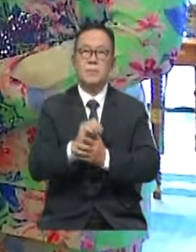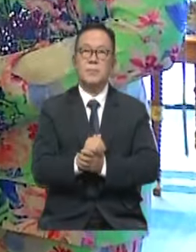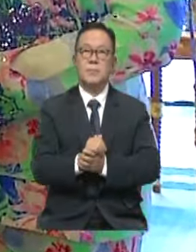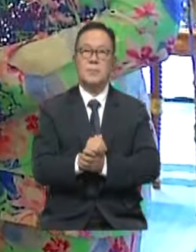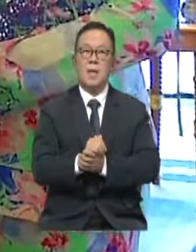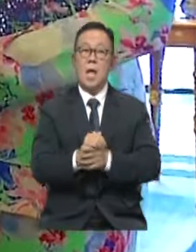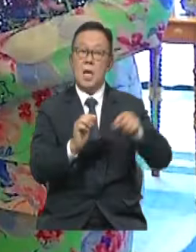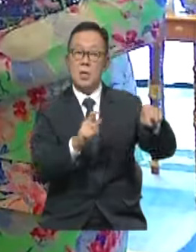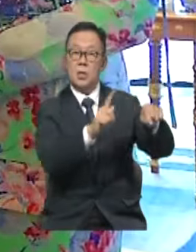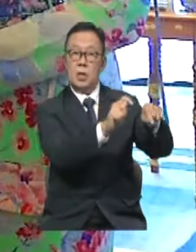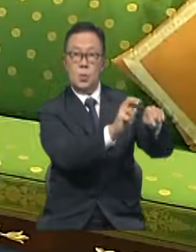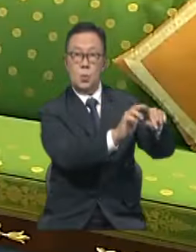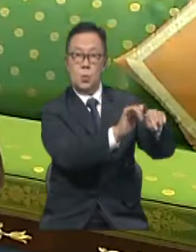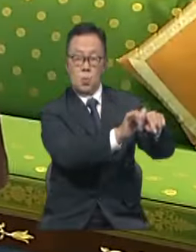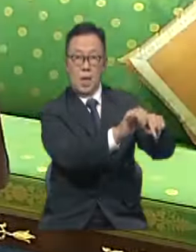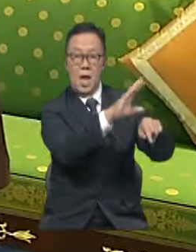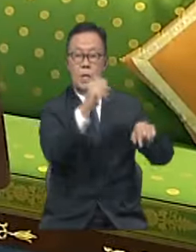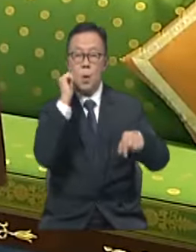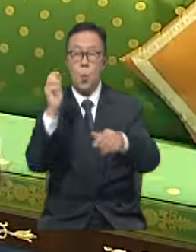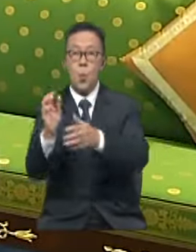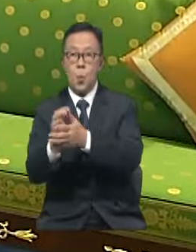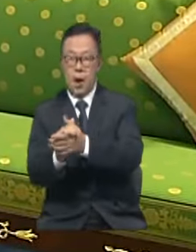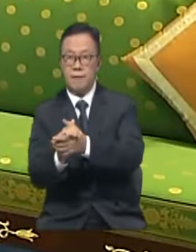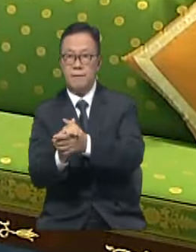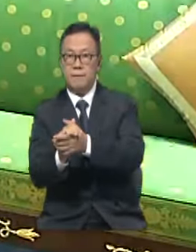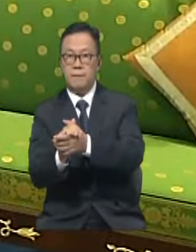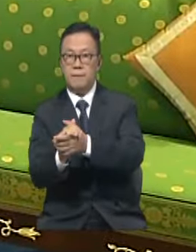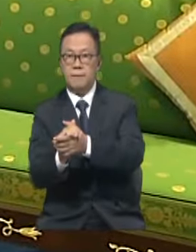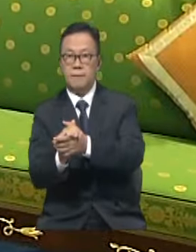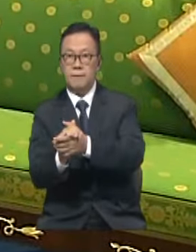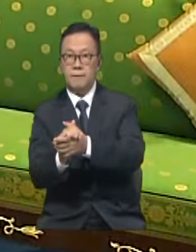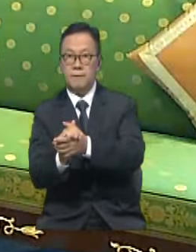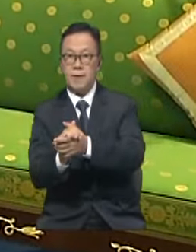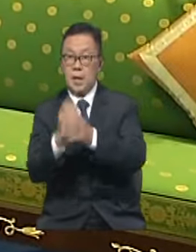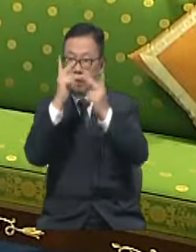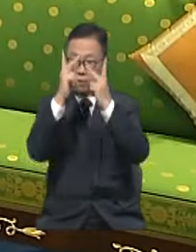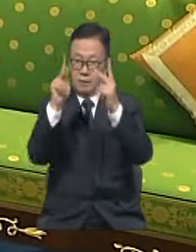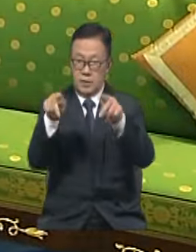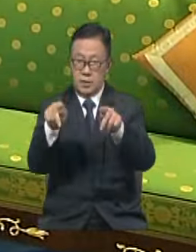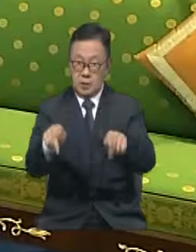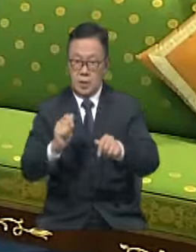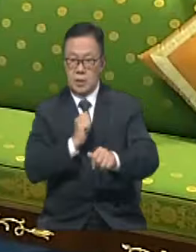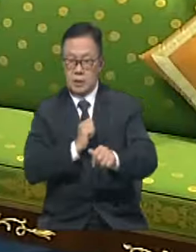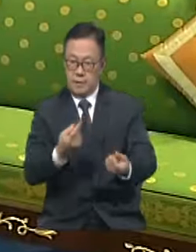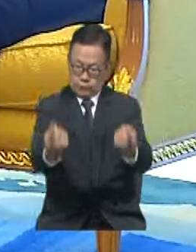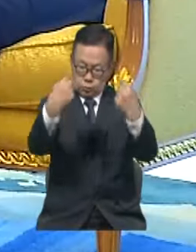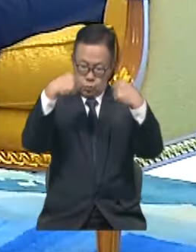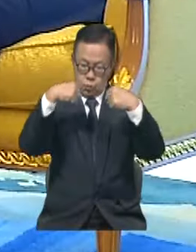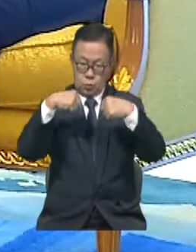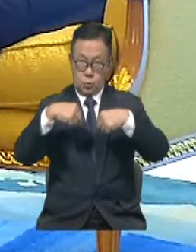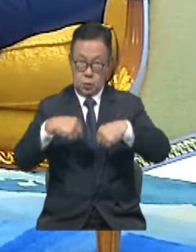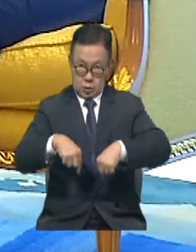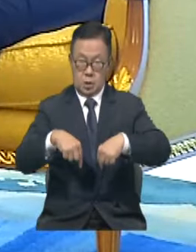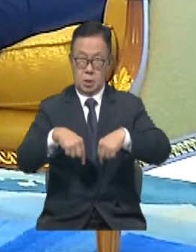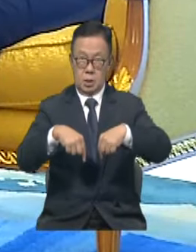Tuan Yang Terutama Heng Swee Keen dan isteri merupakan antara tetamu pribadi ke bawah Dulian Maha Mulia yang berada